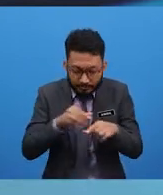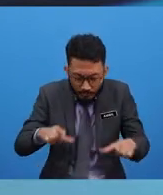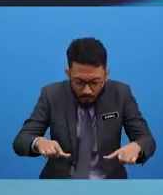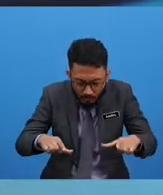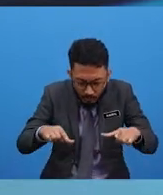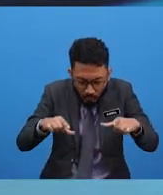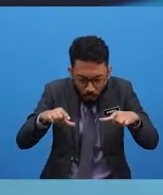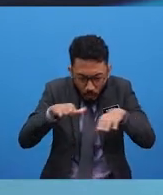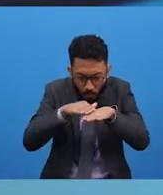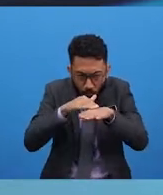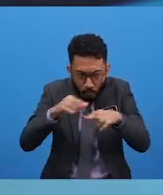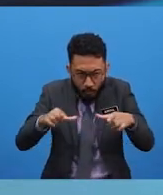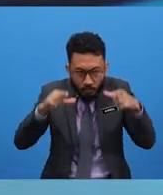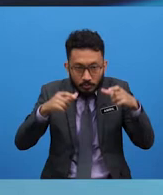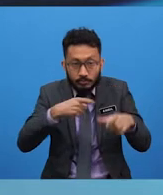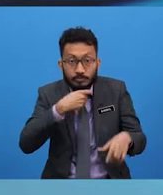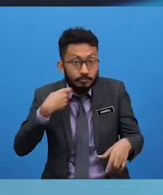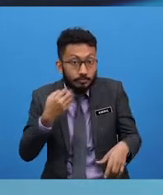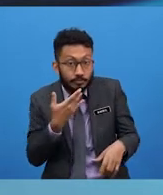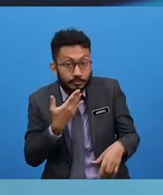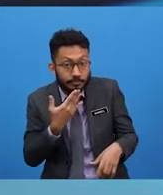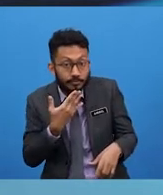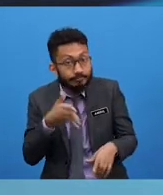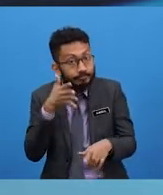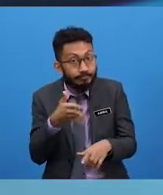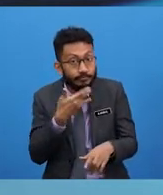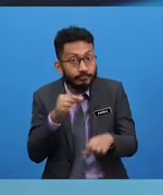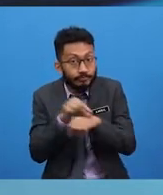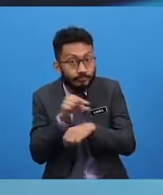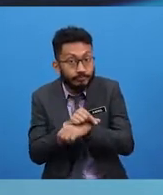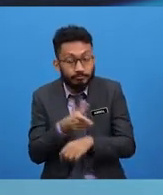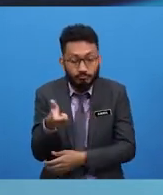dan keringkan warna menggunakan hairdryer.